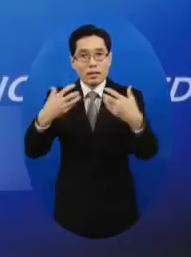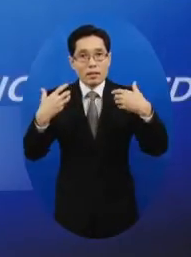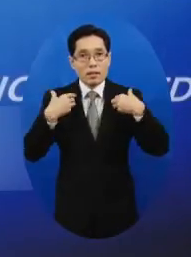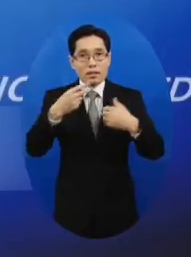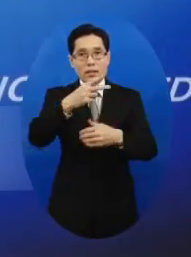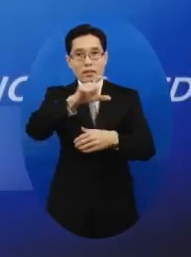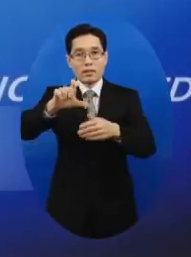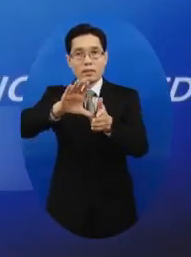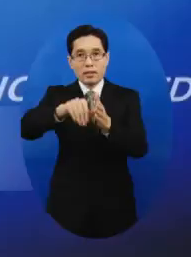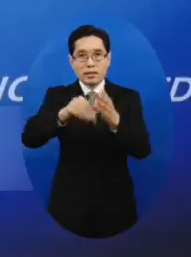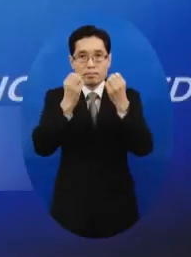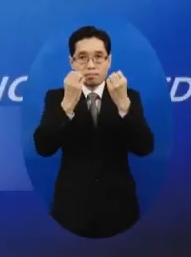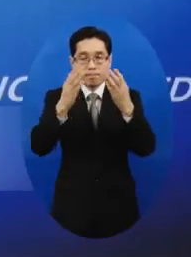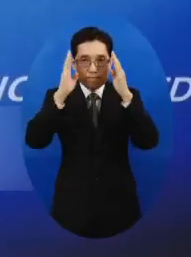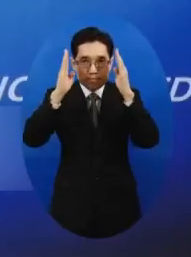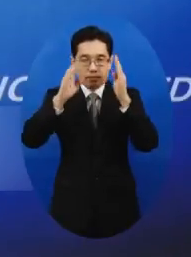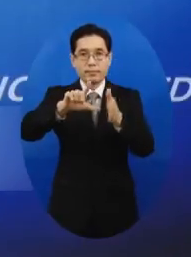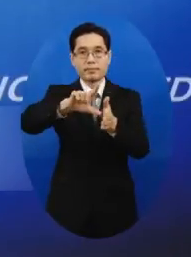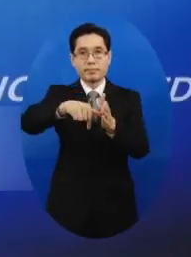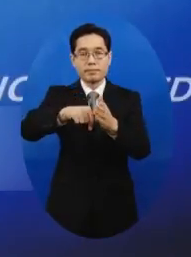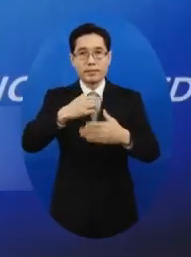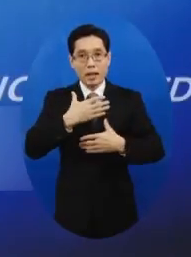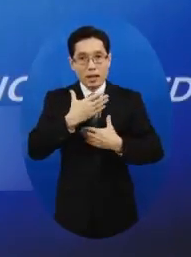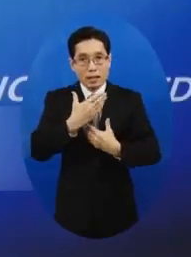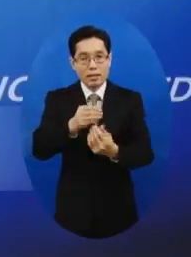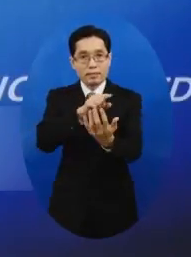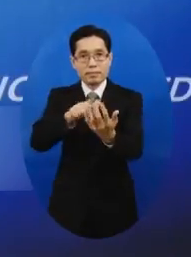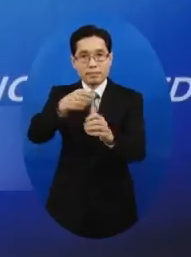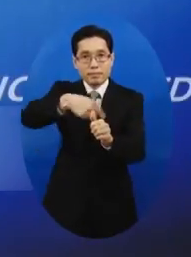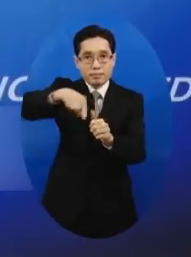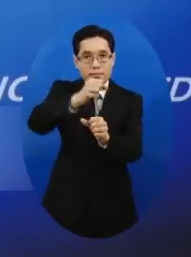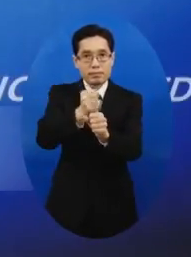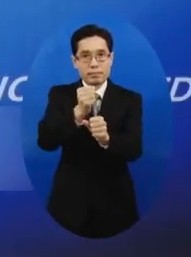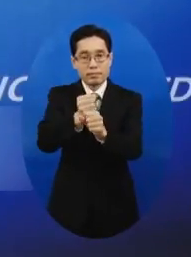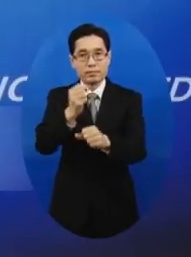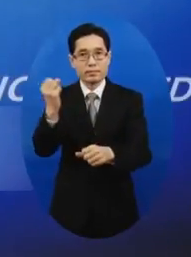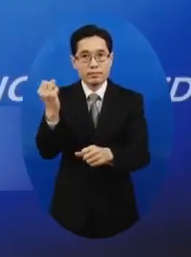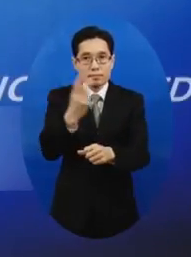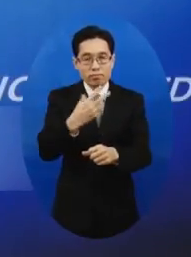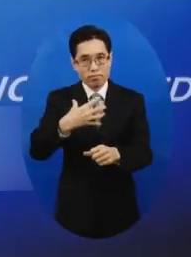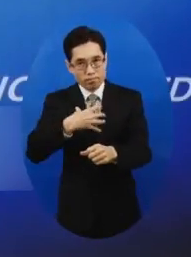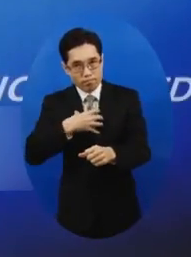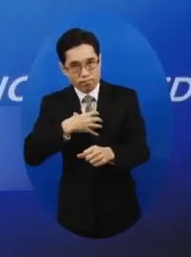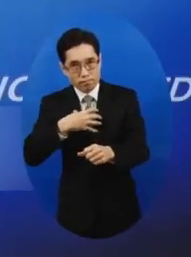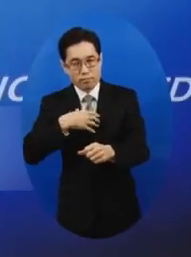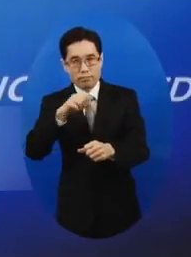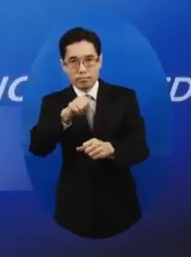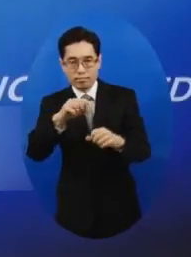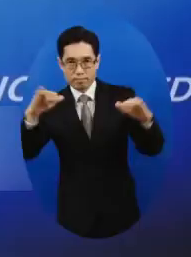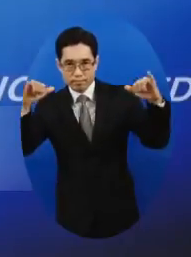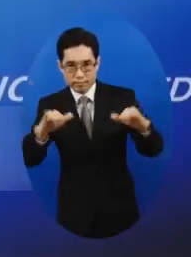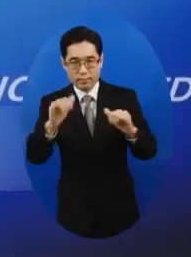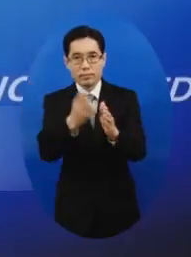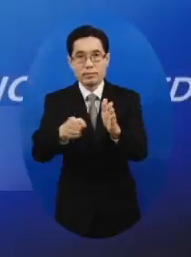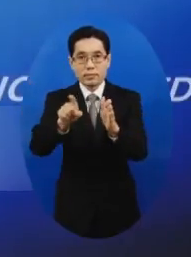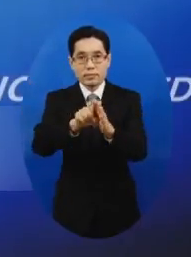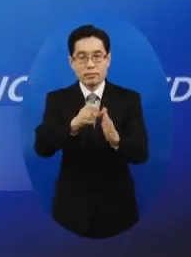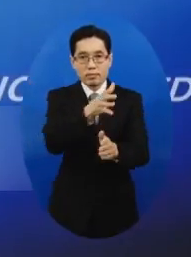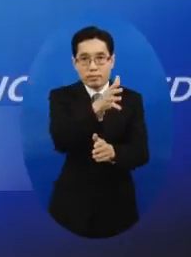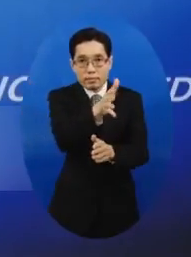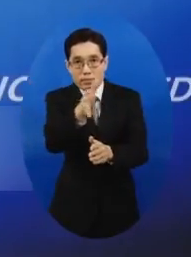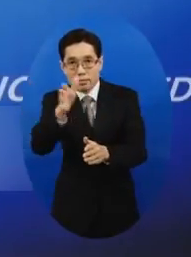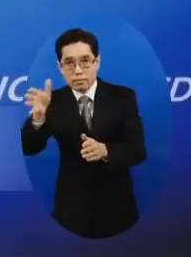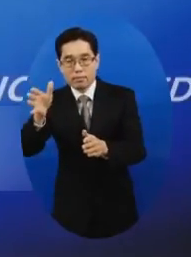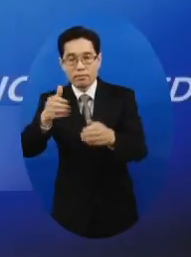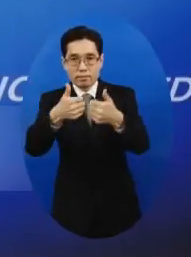대구시교육청 은 2015년 새학기를 맞아 서 안전한 교육환경을 조성하고 위기상황 대응력을 높이기 위한 분야별